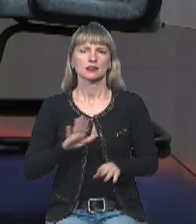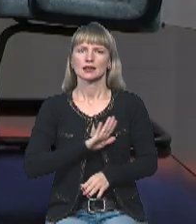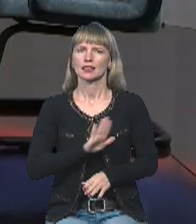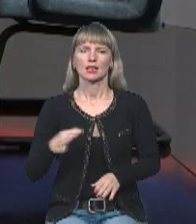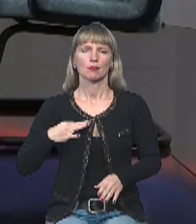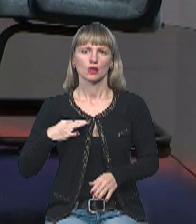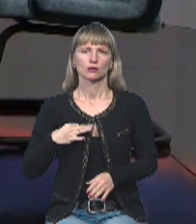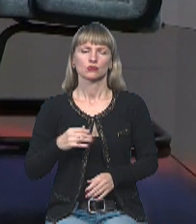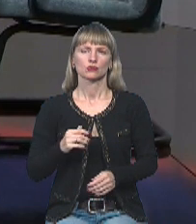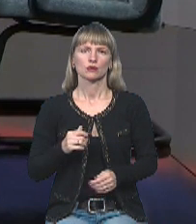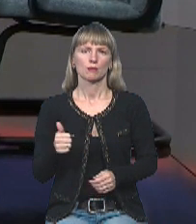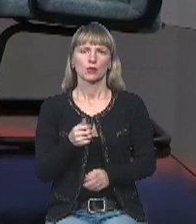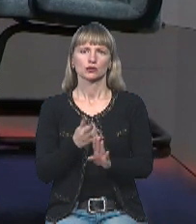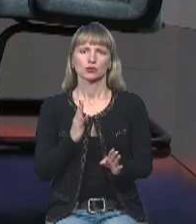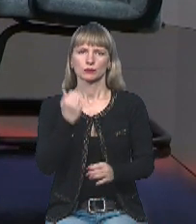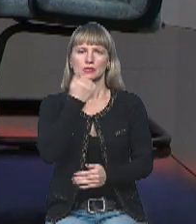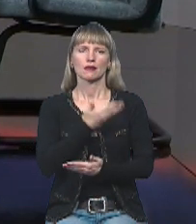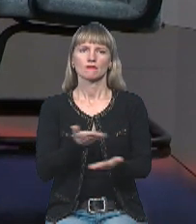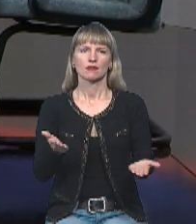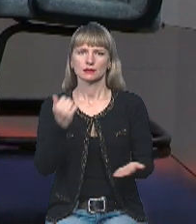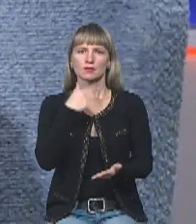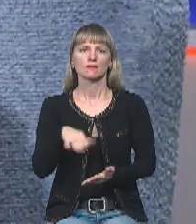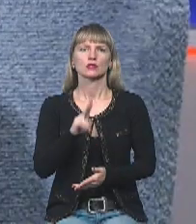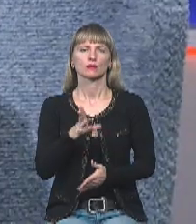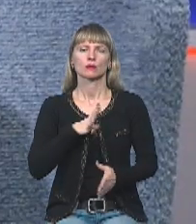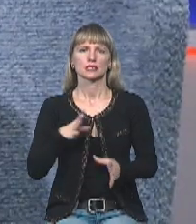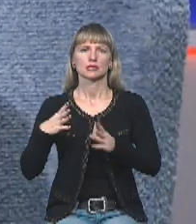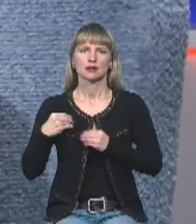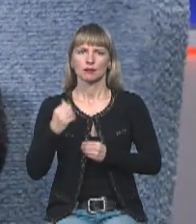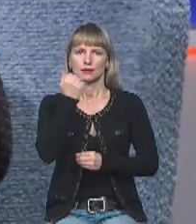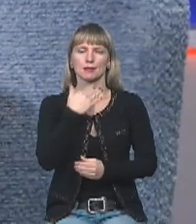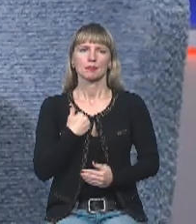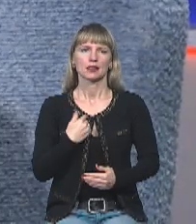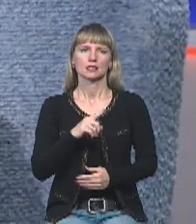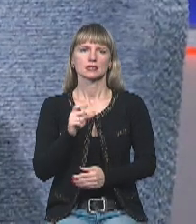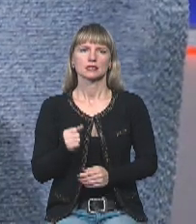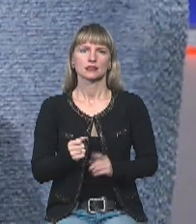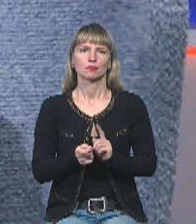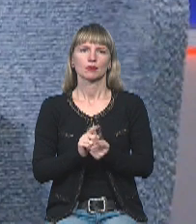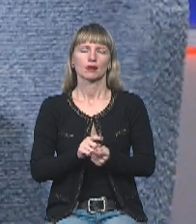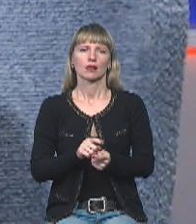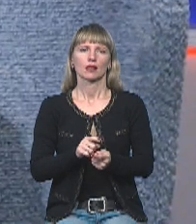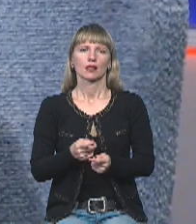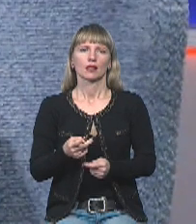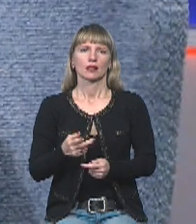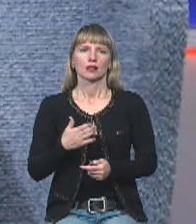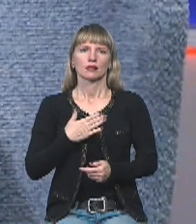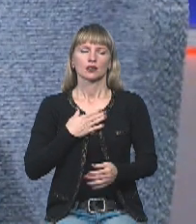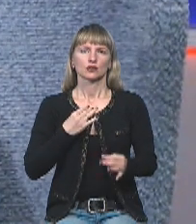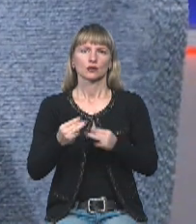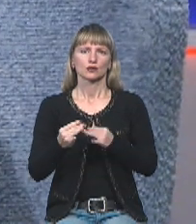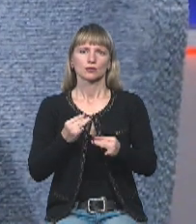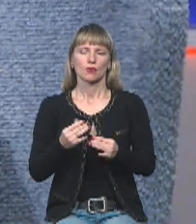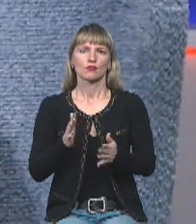небайдужими насамперед. Спасибі вам, спасибі всім, хто був з нами, спасибі Ганні Кириченко, яка здійснювала переклад нашої